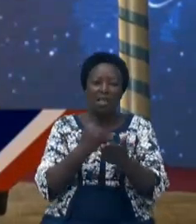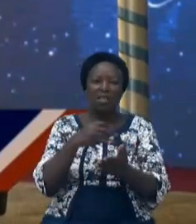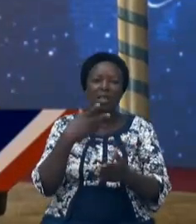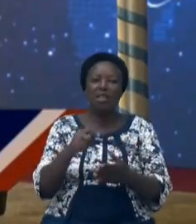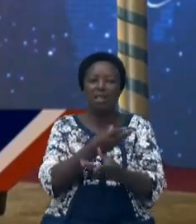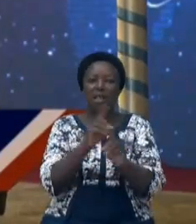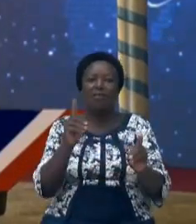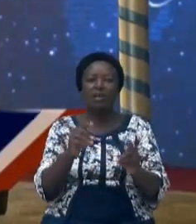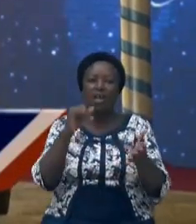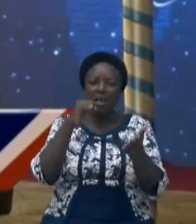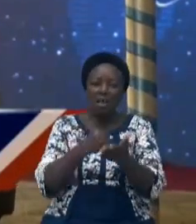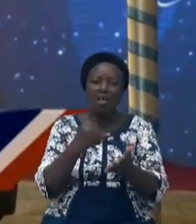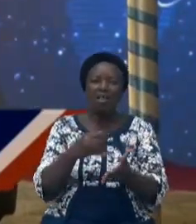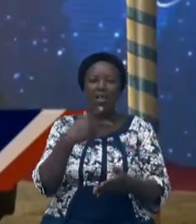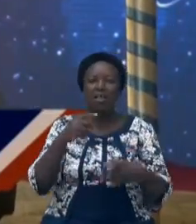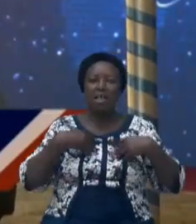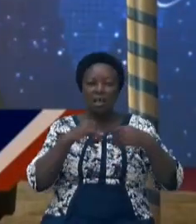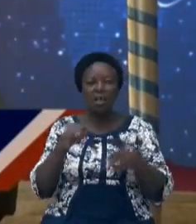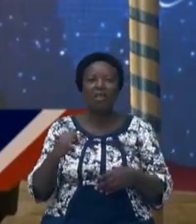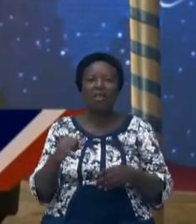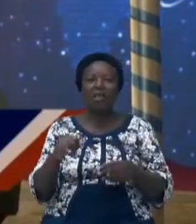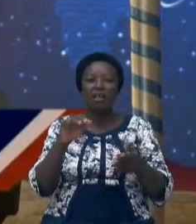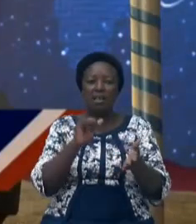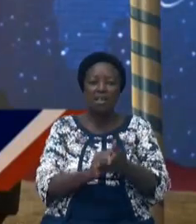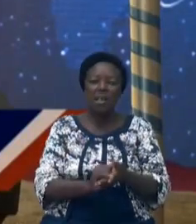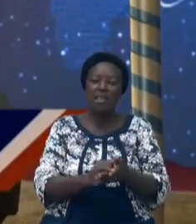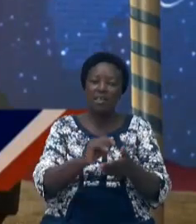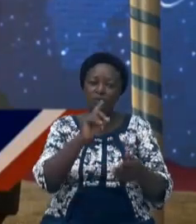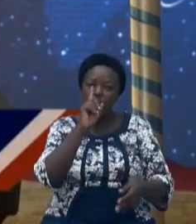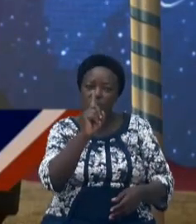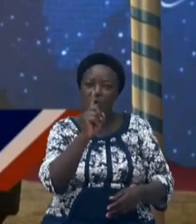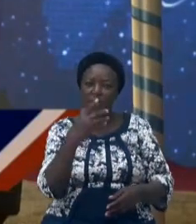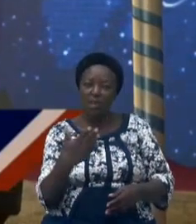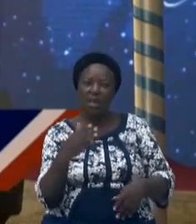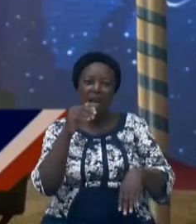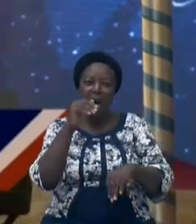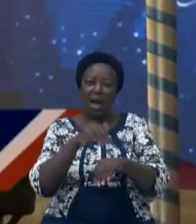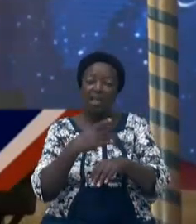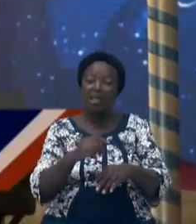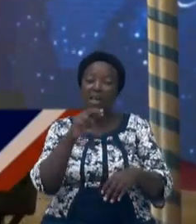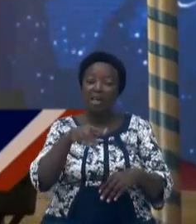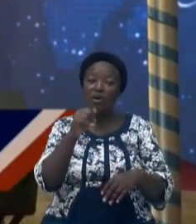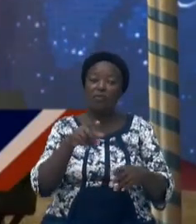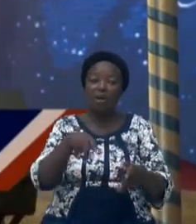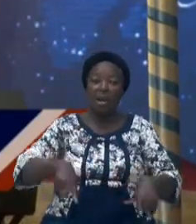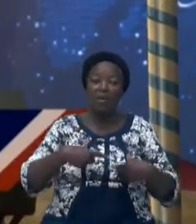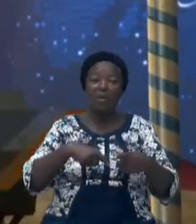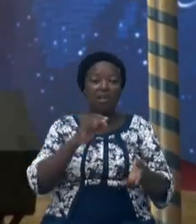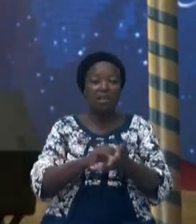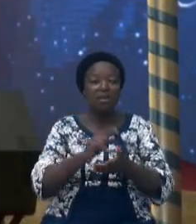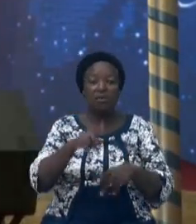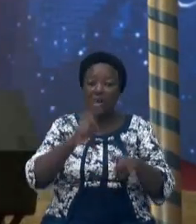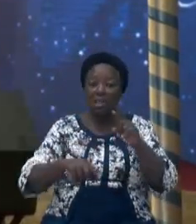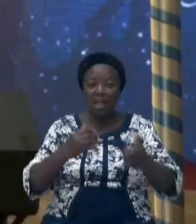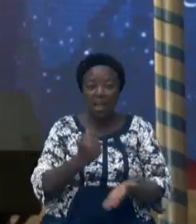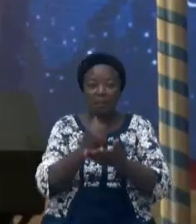salut tout la délivrance tout la guérison tout cette chose